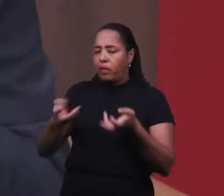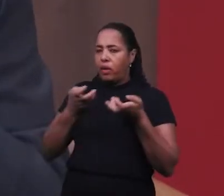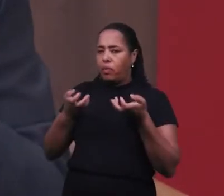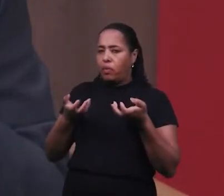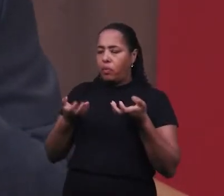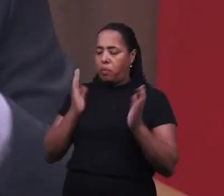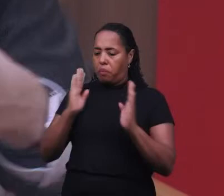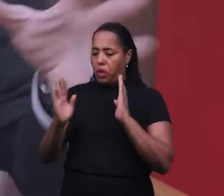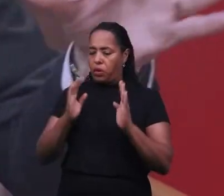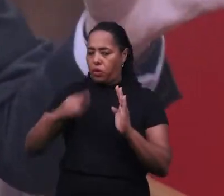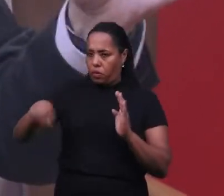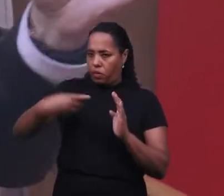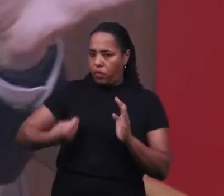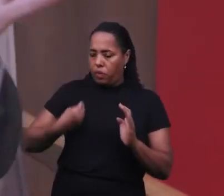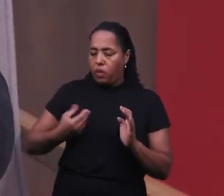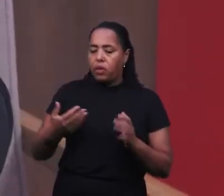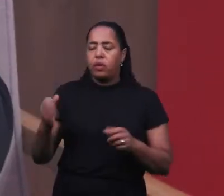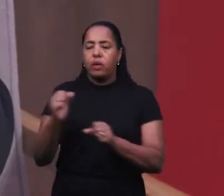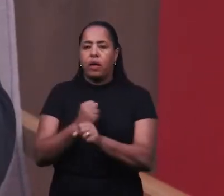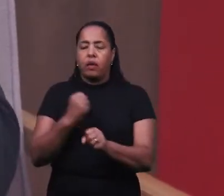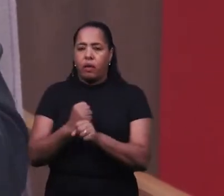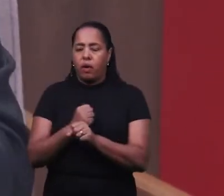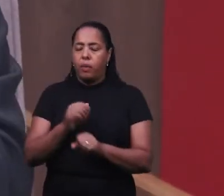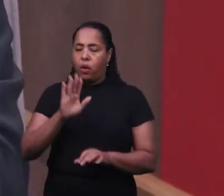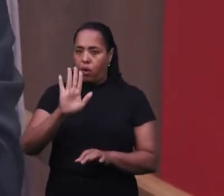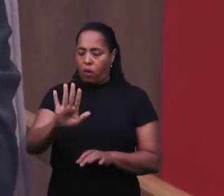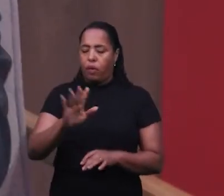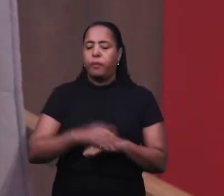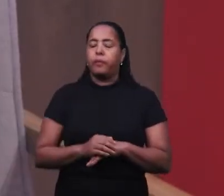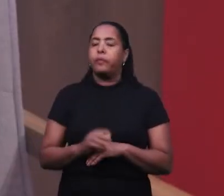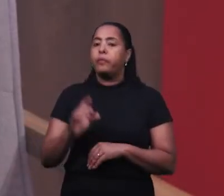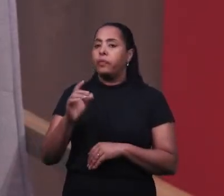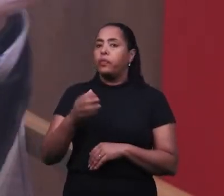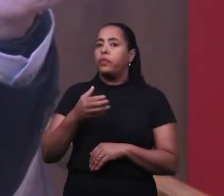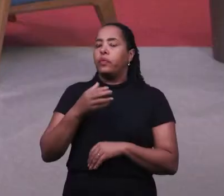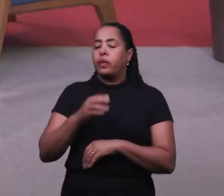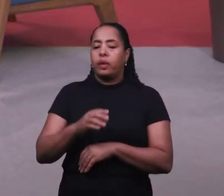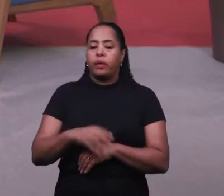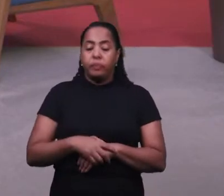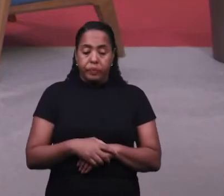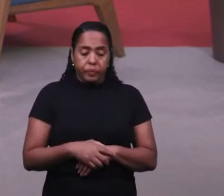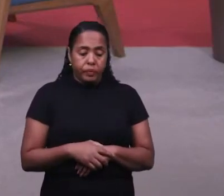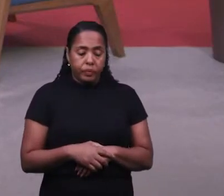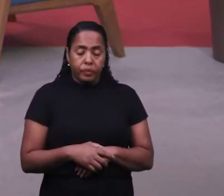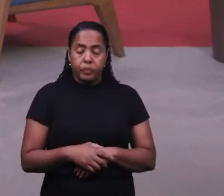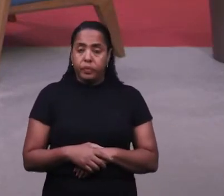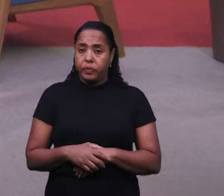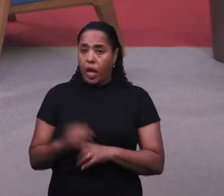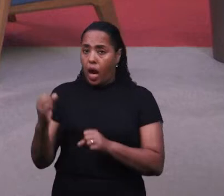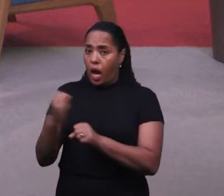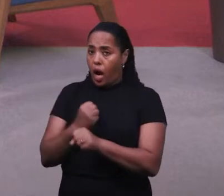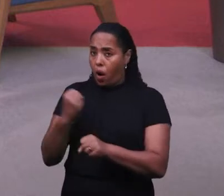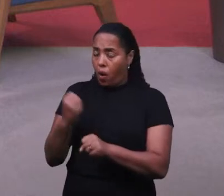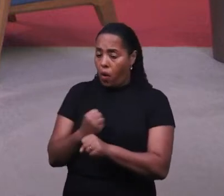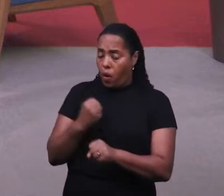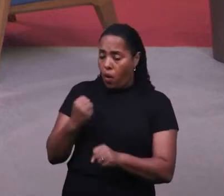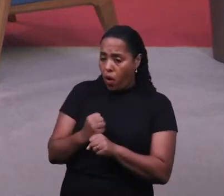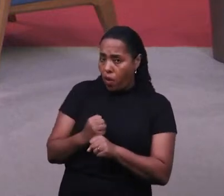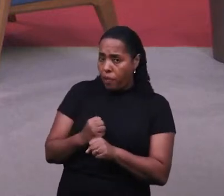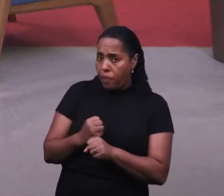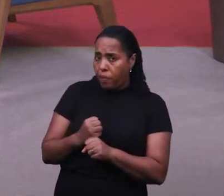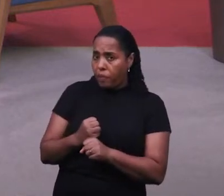aujourd'hui, l'œuvre, vous savez qu'est-ce qui se passe, Josias et Daniel? J'aime bien donner cet exemple.